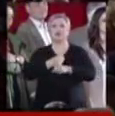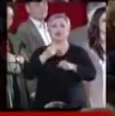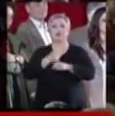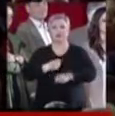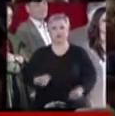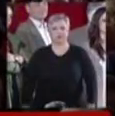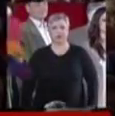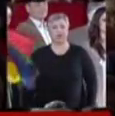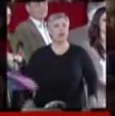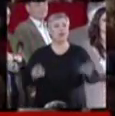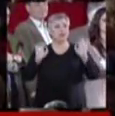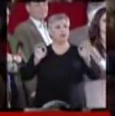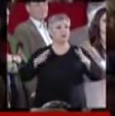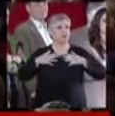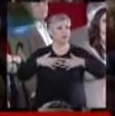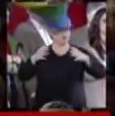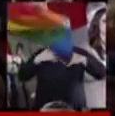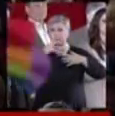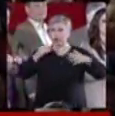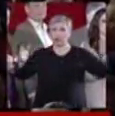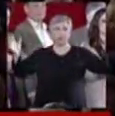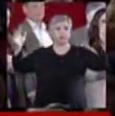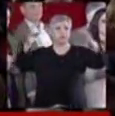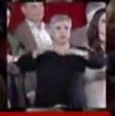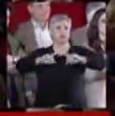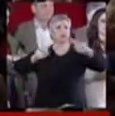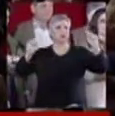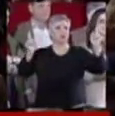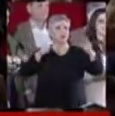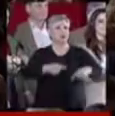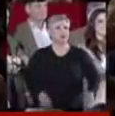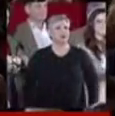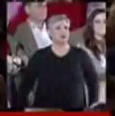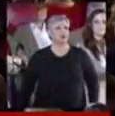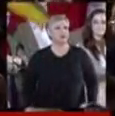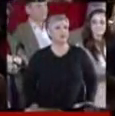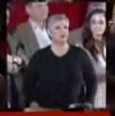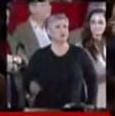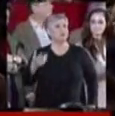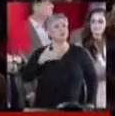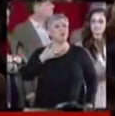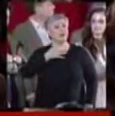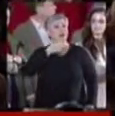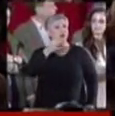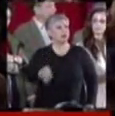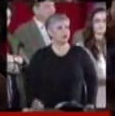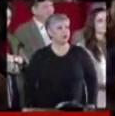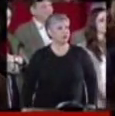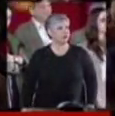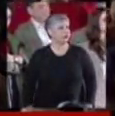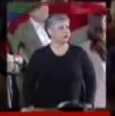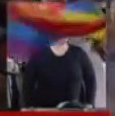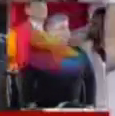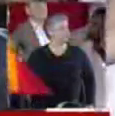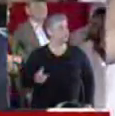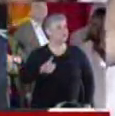ευχαριστήσω και όλους εσάς για την παρουσία σας εδώ και θέλω κλείνοντας να πω ότι δεν αρκεί να έχεις τη